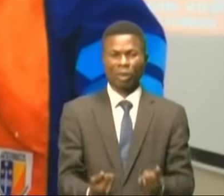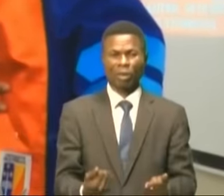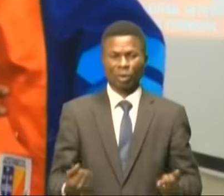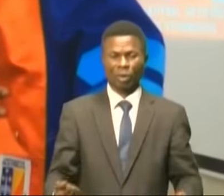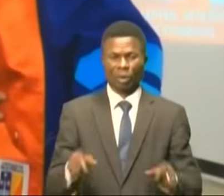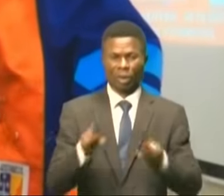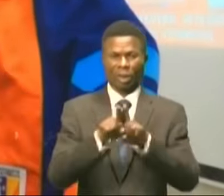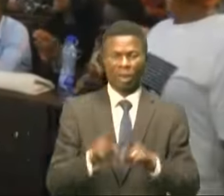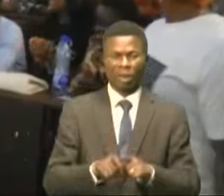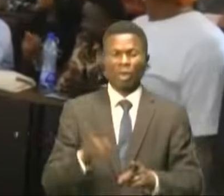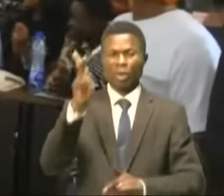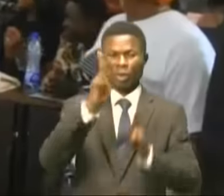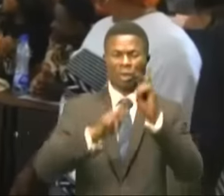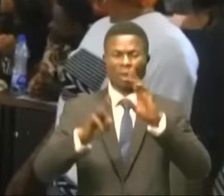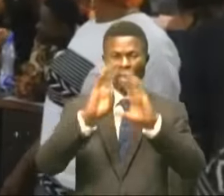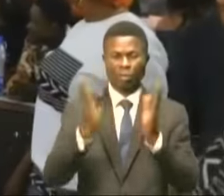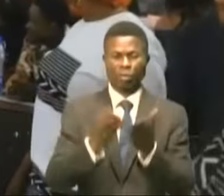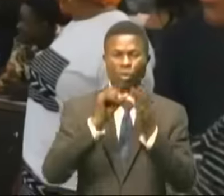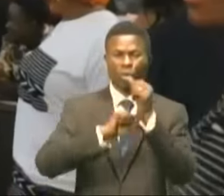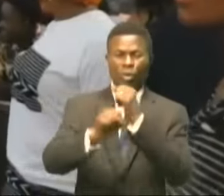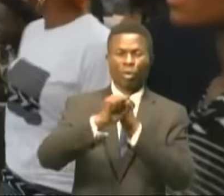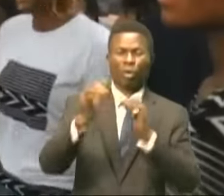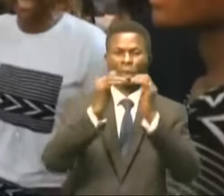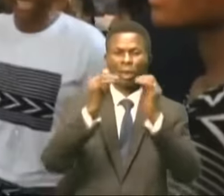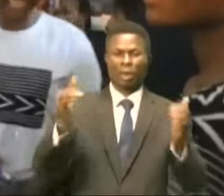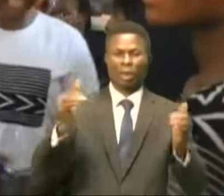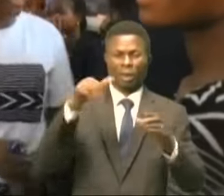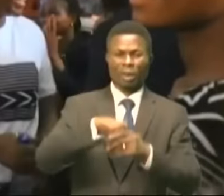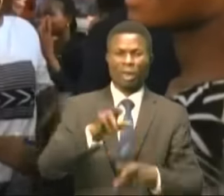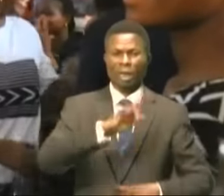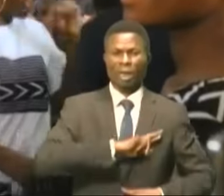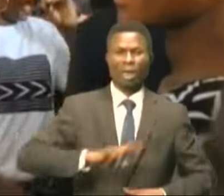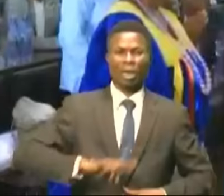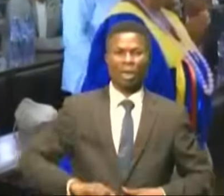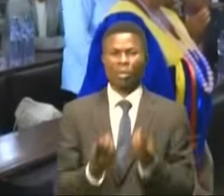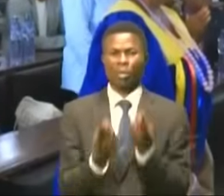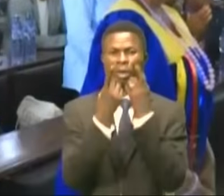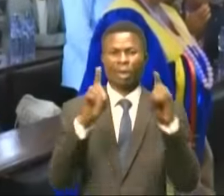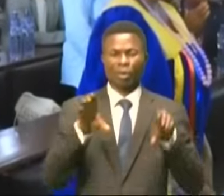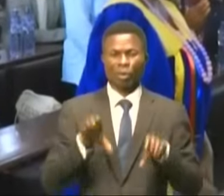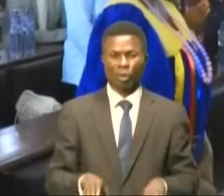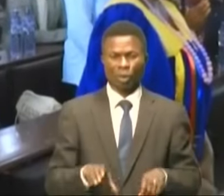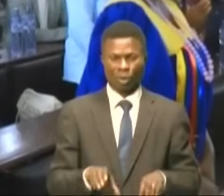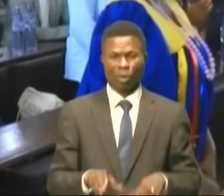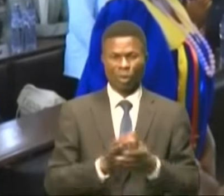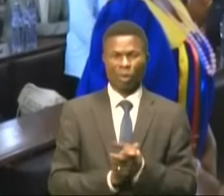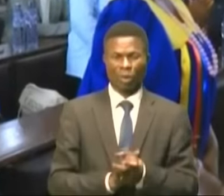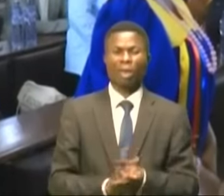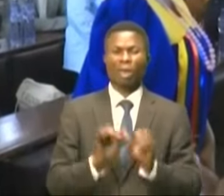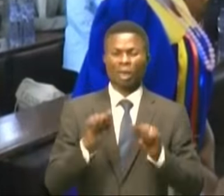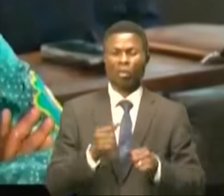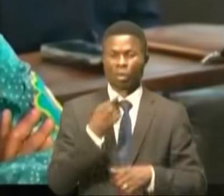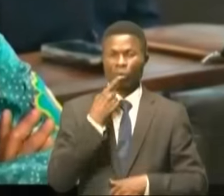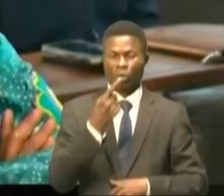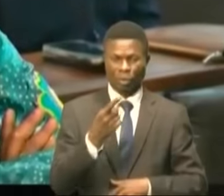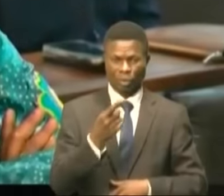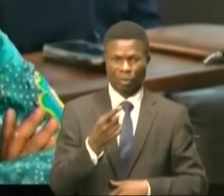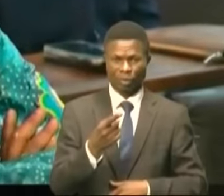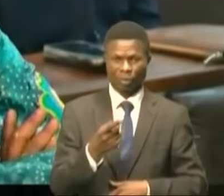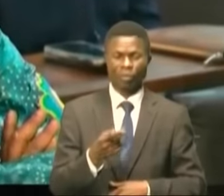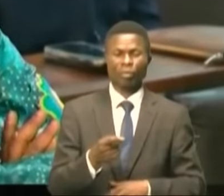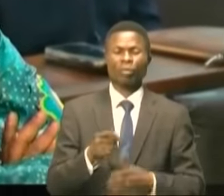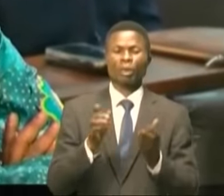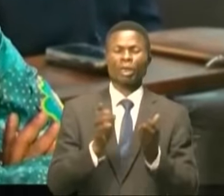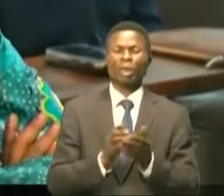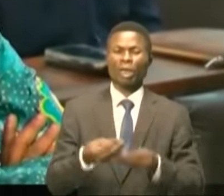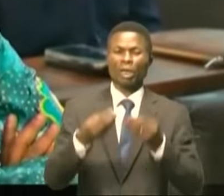des militantes pour la promotion de la paix en République démocratique du Congo, il n'y a rien d'étonnant que de bénéficier de